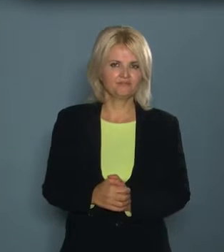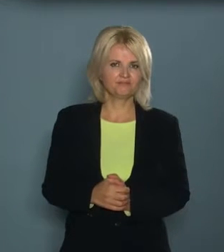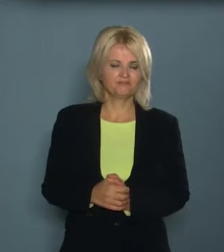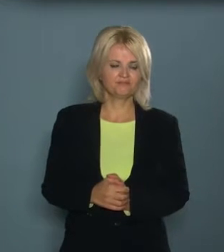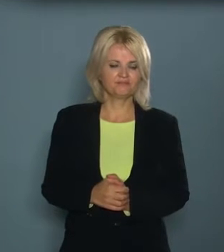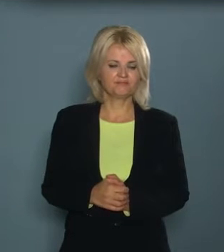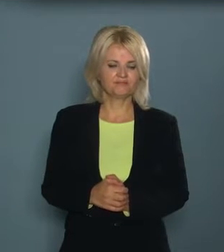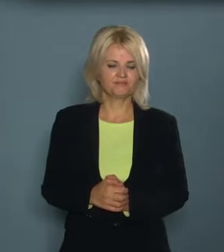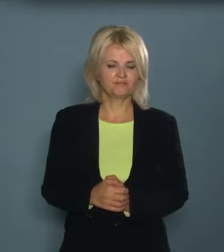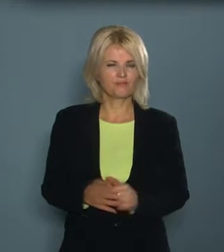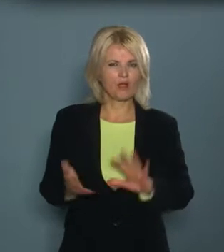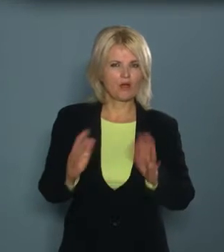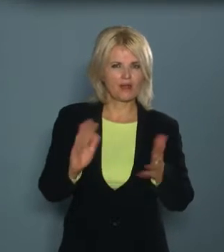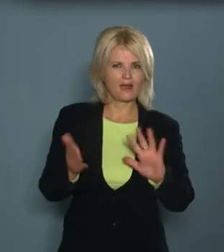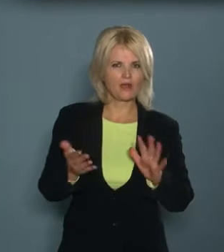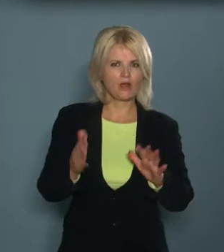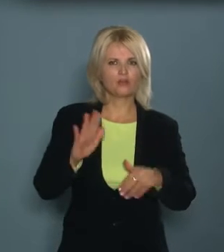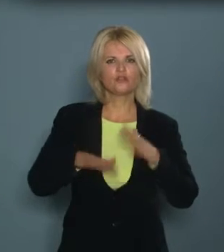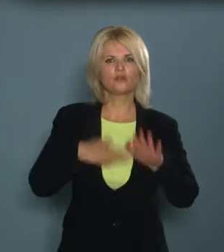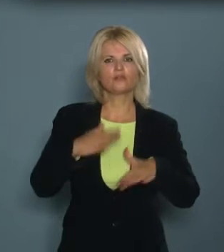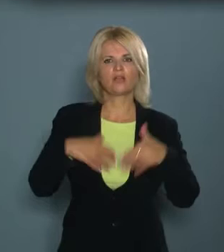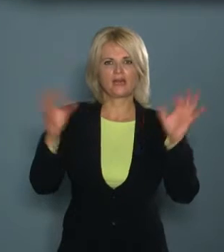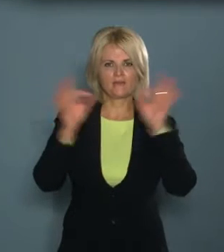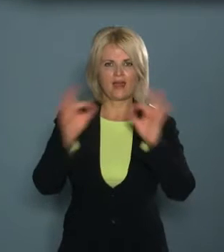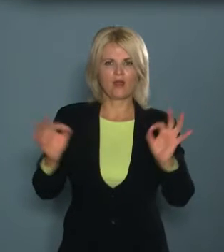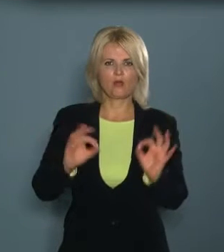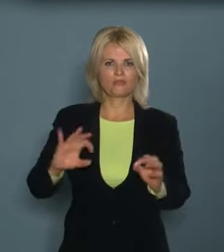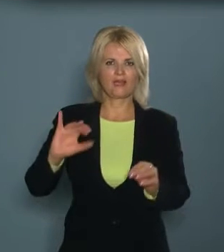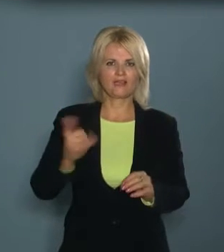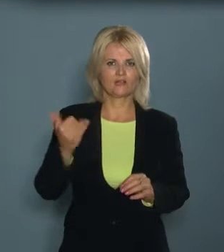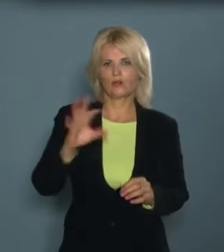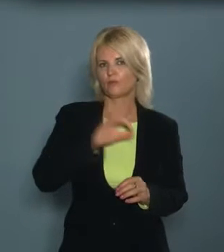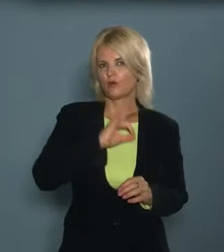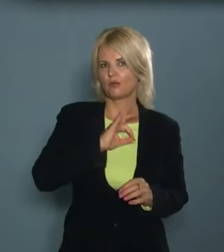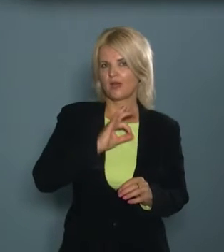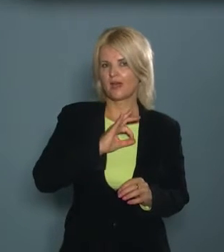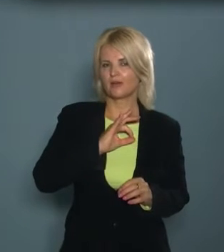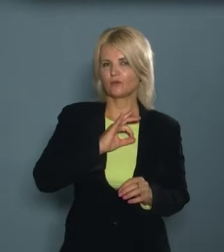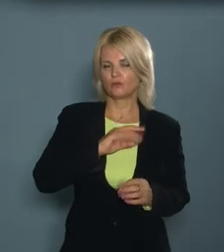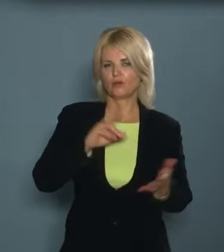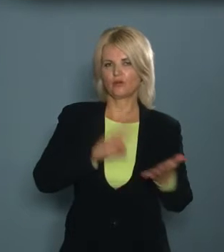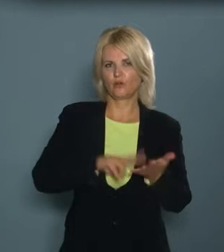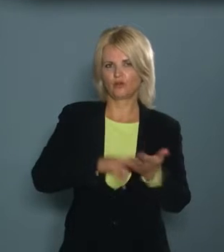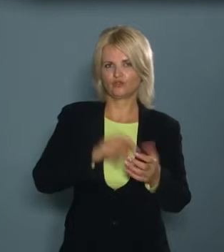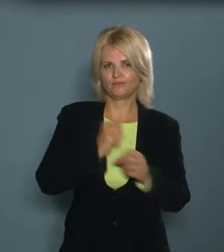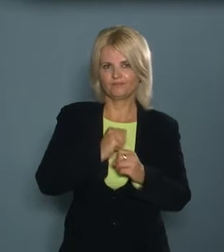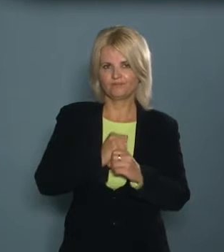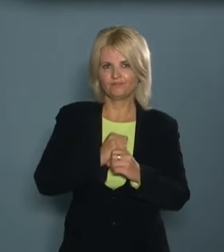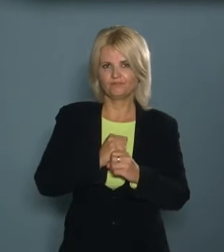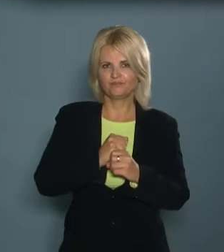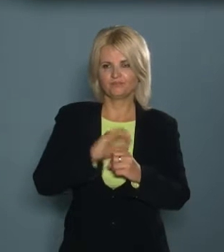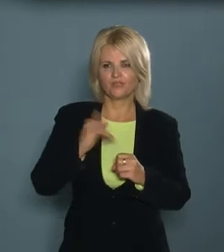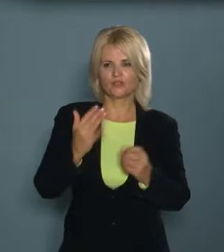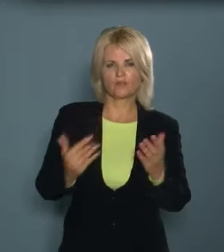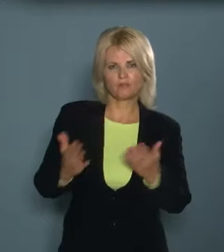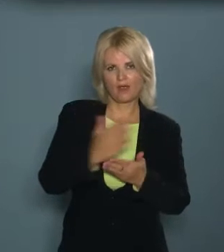el, hogy aránylag a soroksári vállalkozók és a polgárok, jogkövetők és azokat a